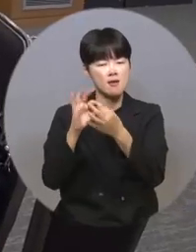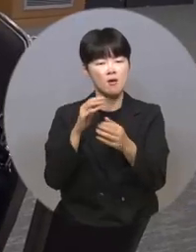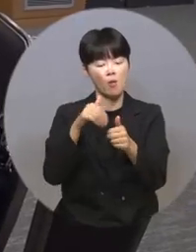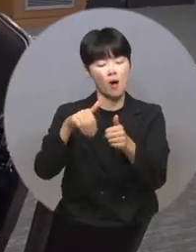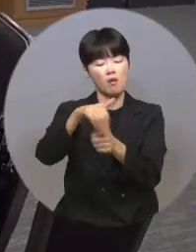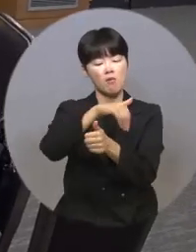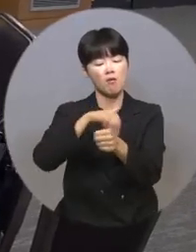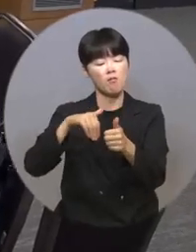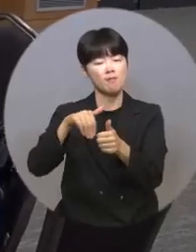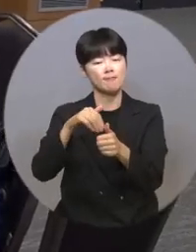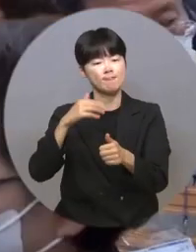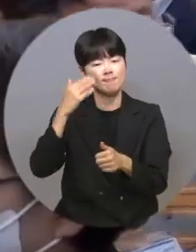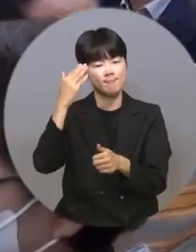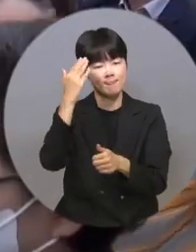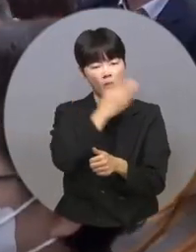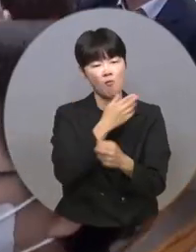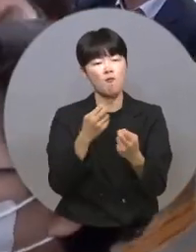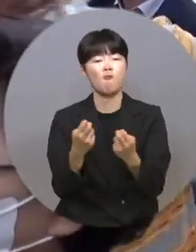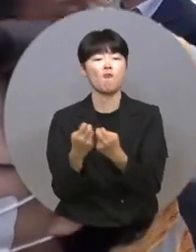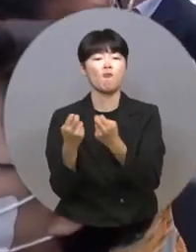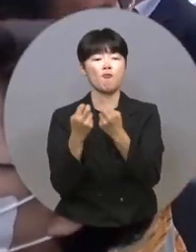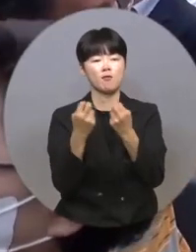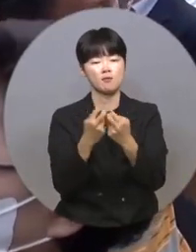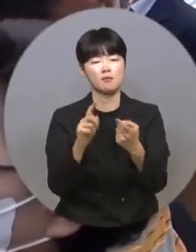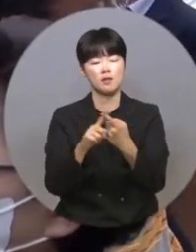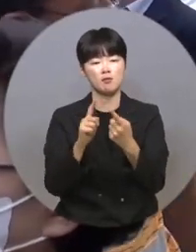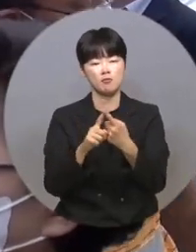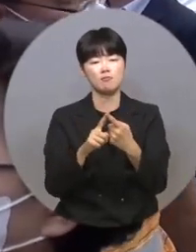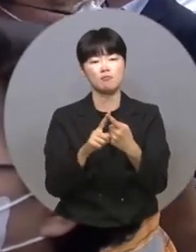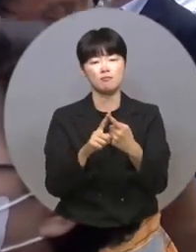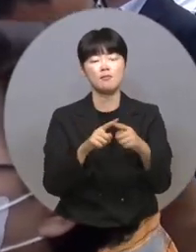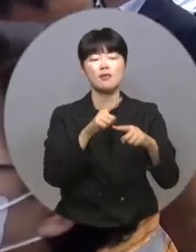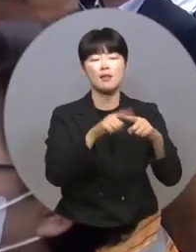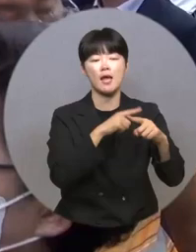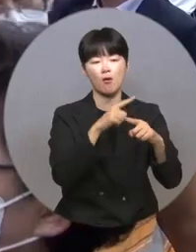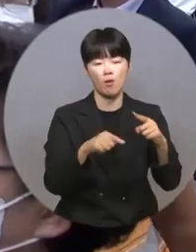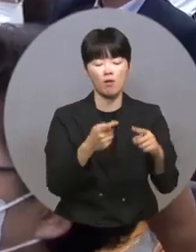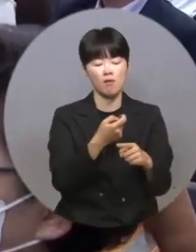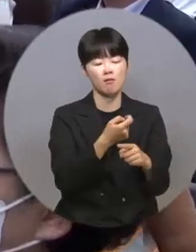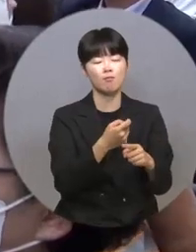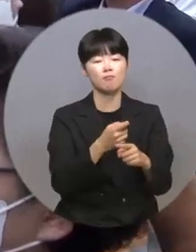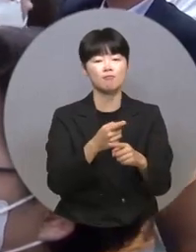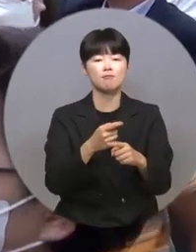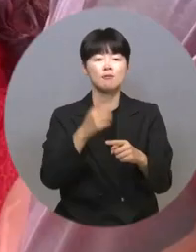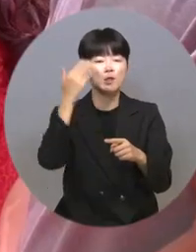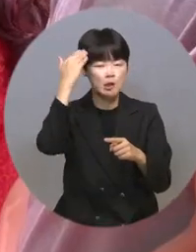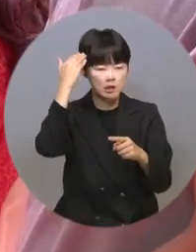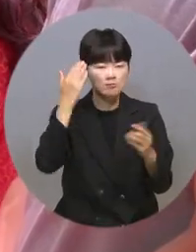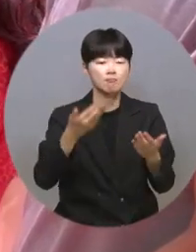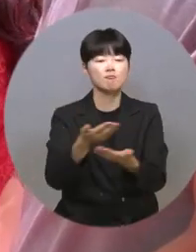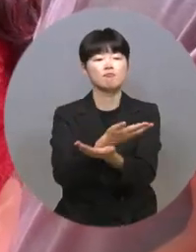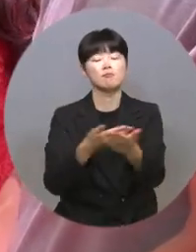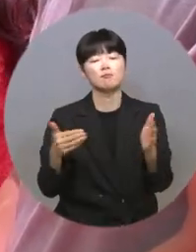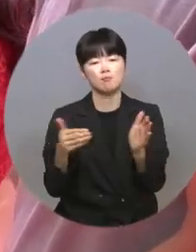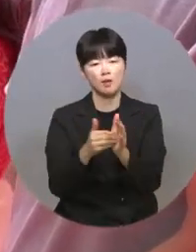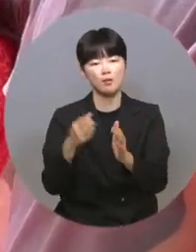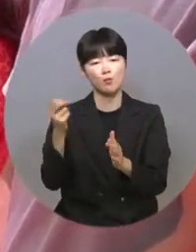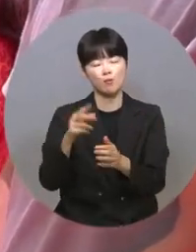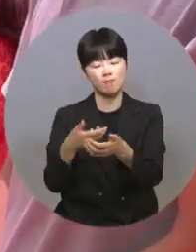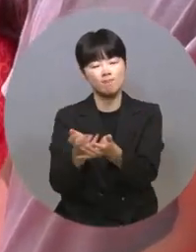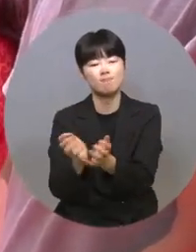미팅과 학술 대회, 민관 세션 등을 진행했으며 대회 마지막 날에는 지속가능